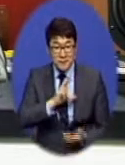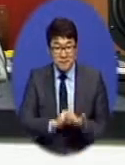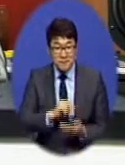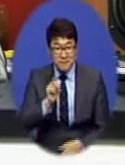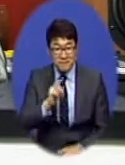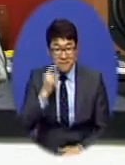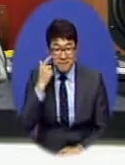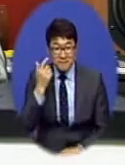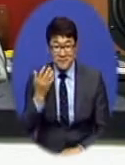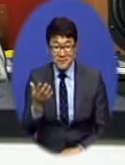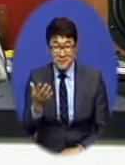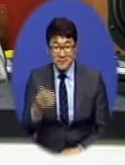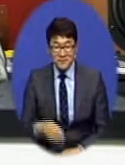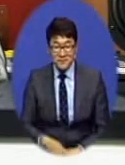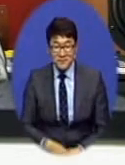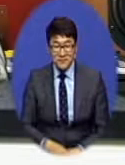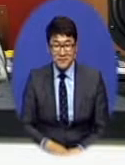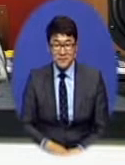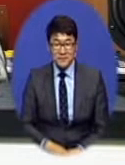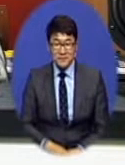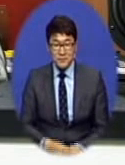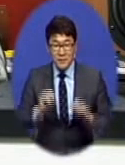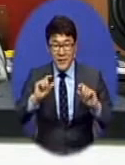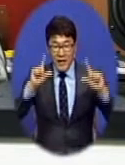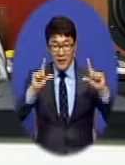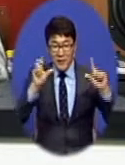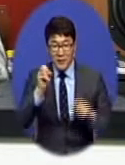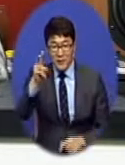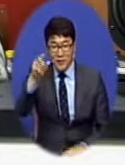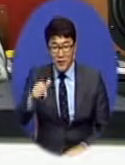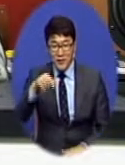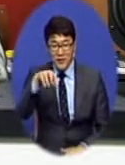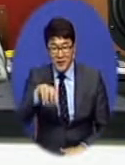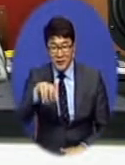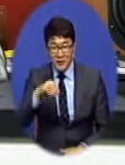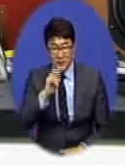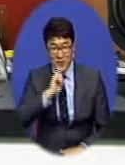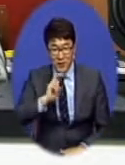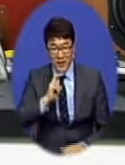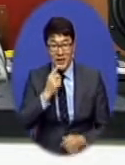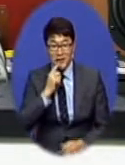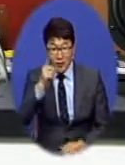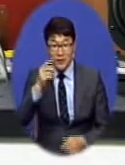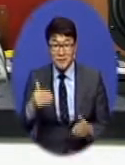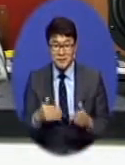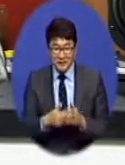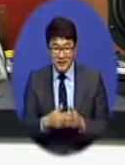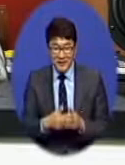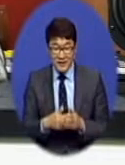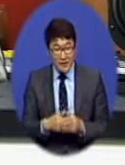준비하셨어요? 아, 저기. 안동역에서 안동역에서 진성 씨 안동역에서